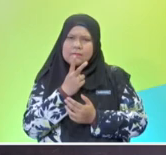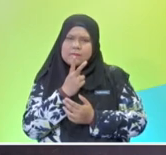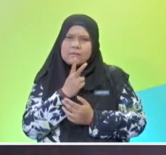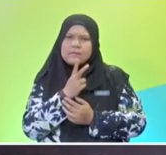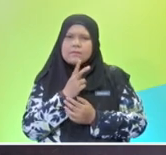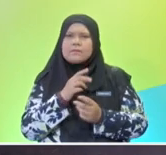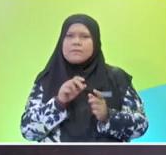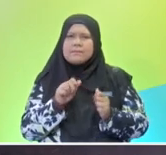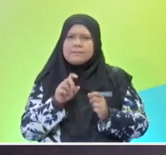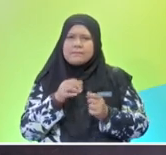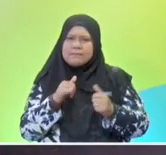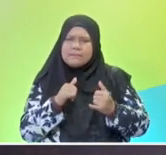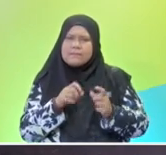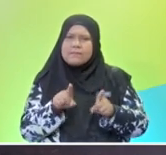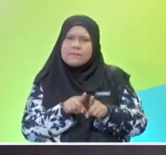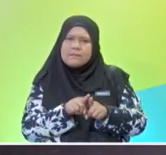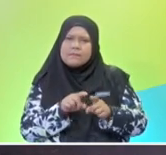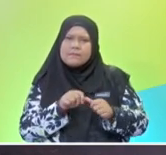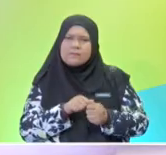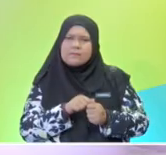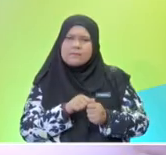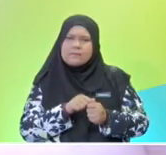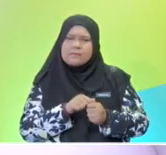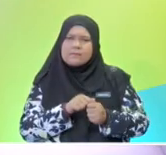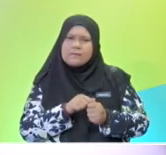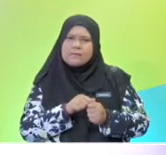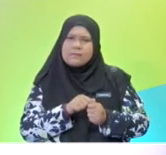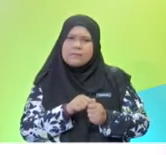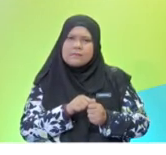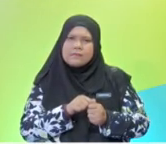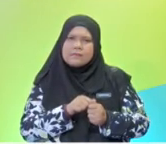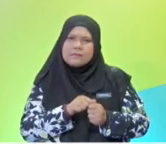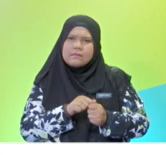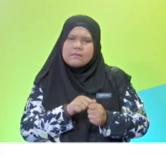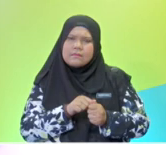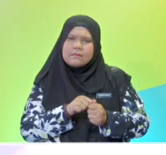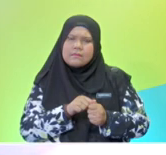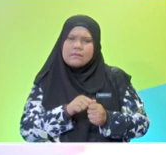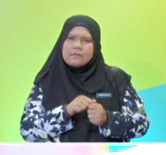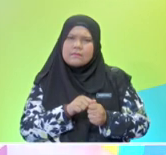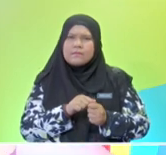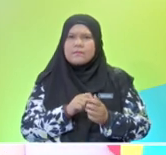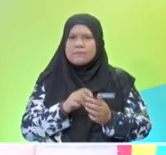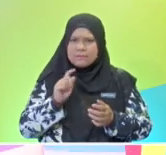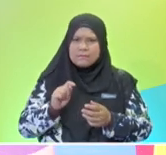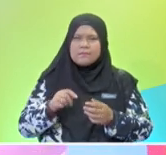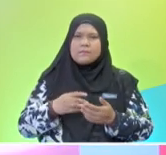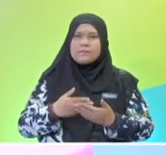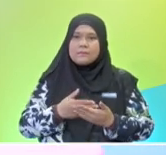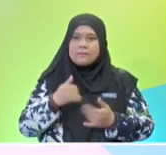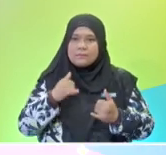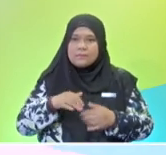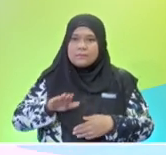bersama ni, cikgu. Ya, main bersama. Adakah maksudnya adik-beradik kita nak kena main bersama supaya kita lebih kenal?